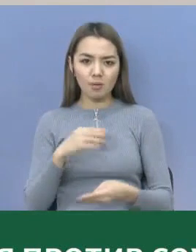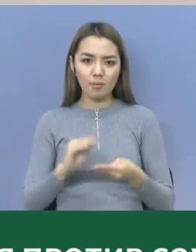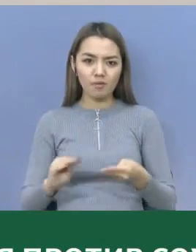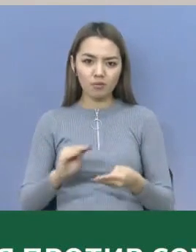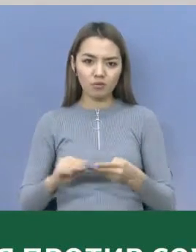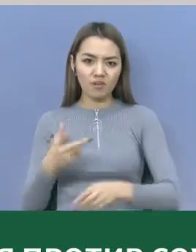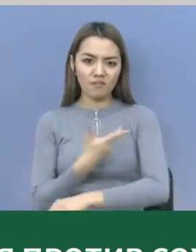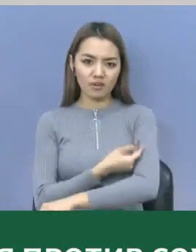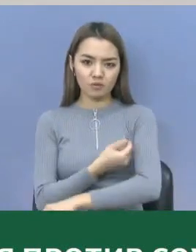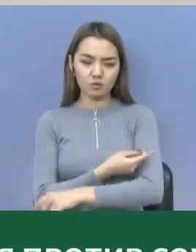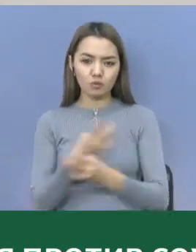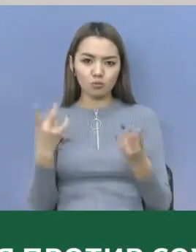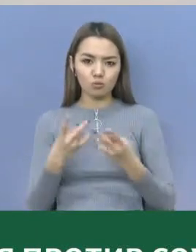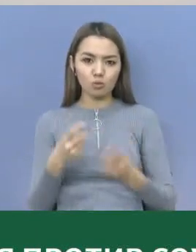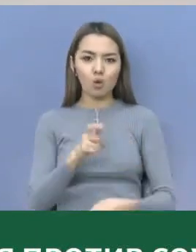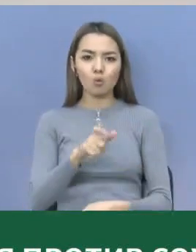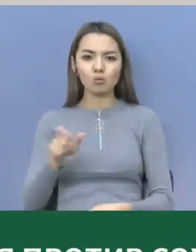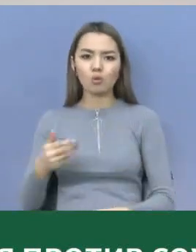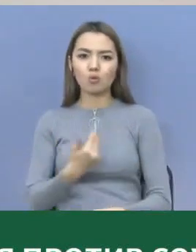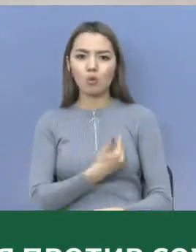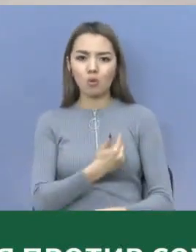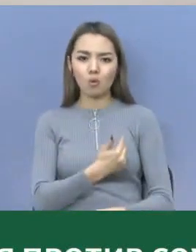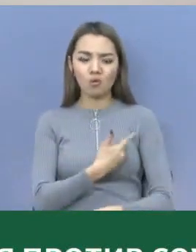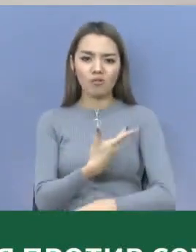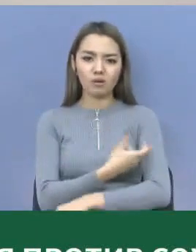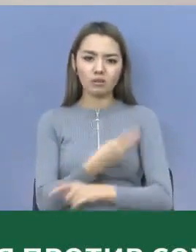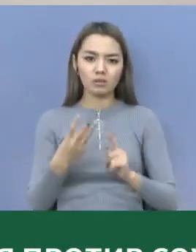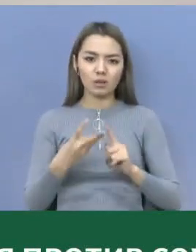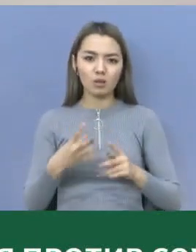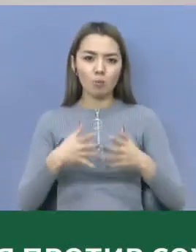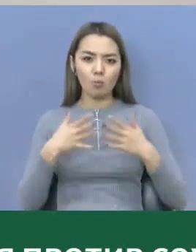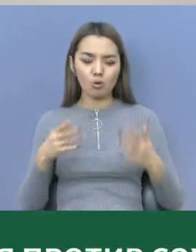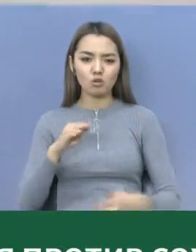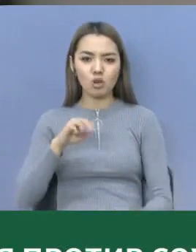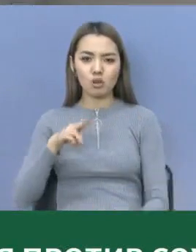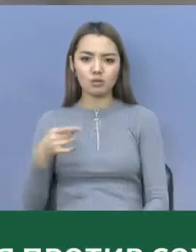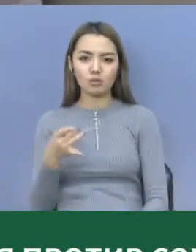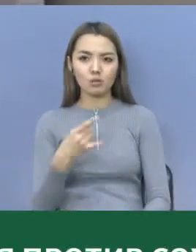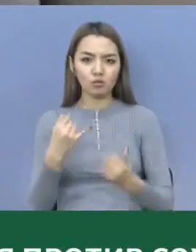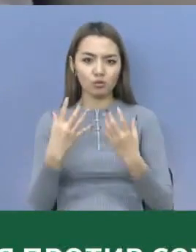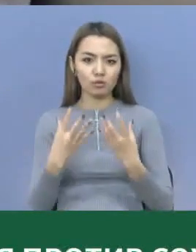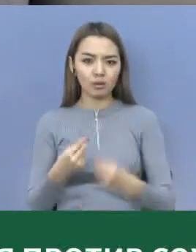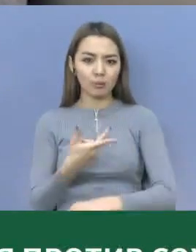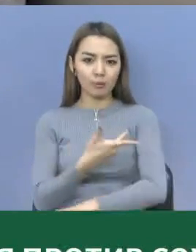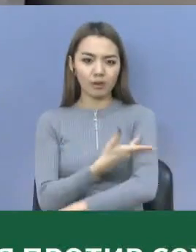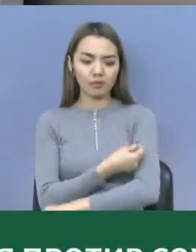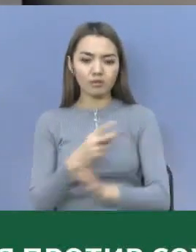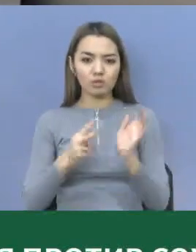повторного вакцинирования. Число граждан, желающих пройти ревакцинацию, растет. В Жаксынском районе на сегодня привиты